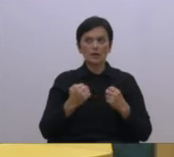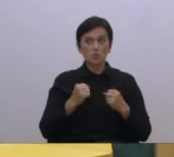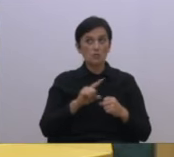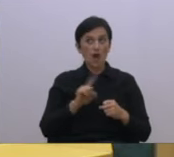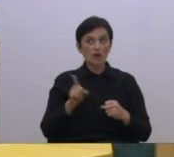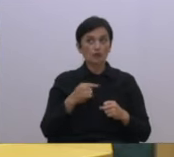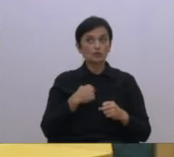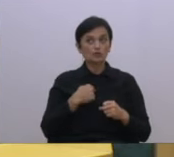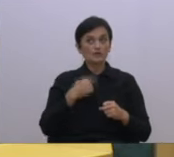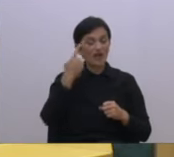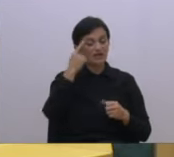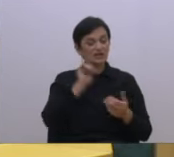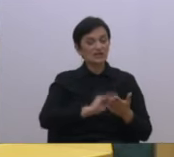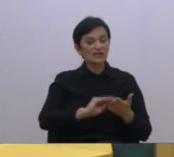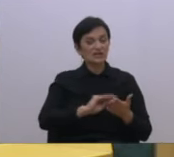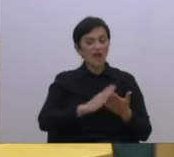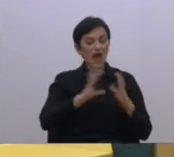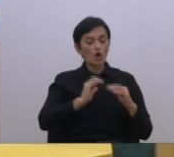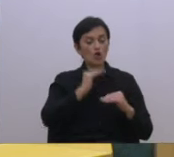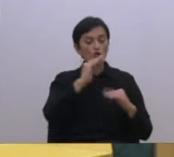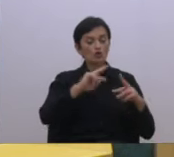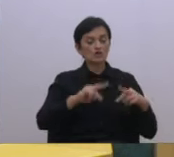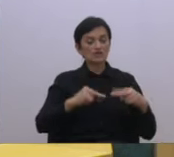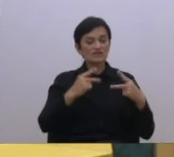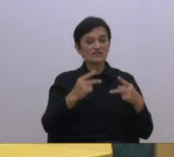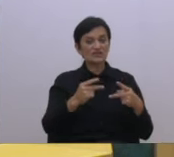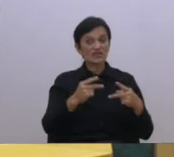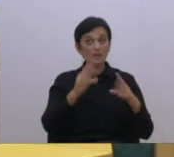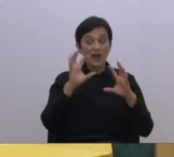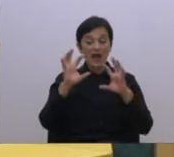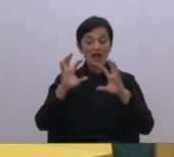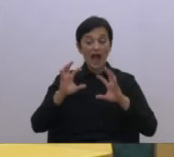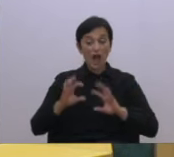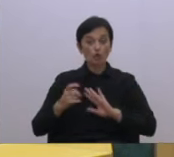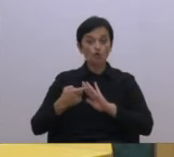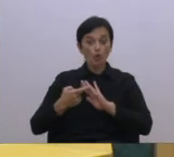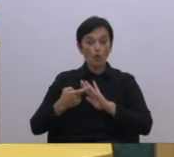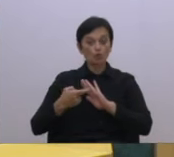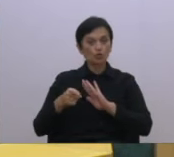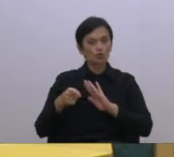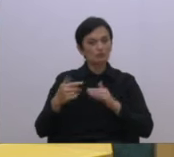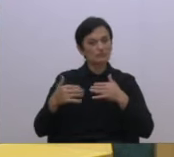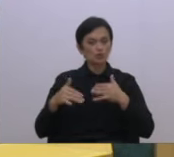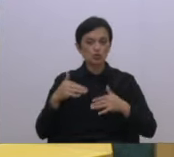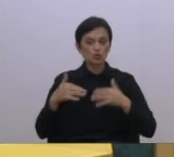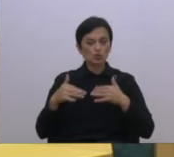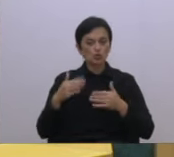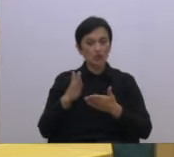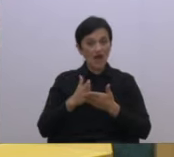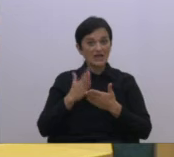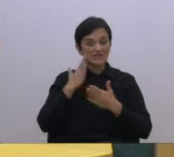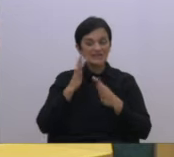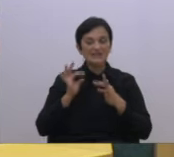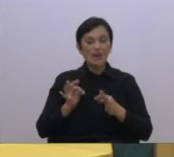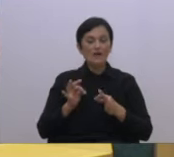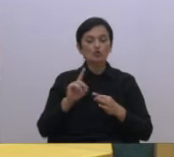ჩვენ დაინიცირებული გვაქვს კონსტიტუციური ცვლილება, ვინაიდან კანონი მაინც უფრო სუსტი არის სამართლებრივად იმ